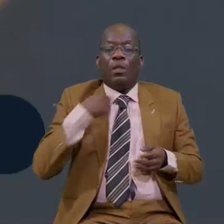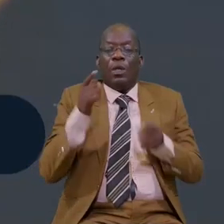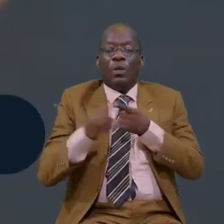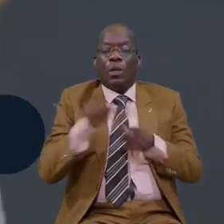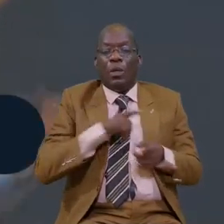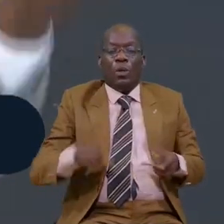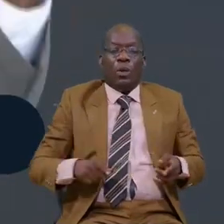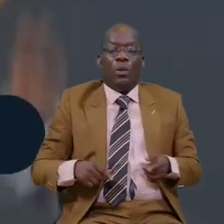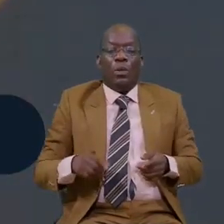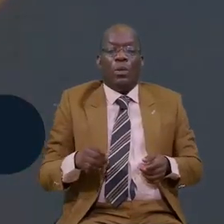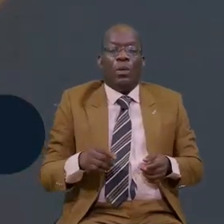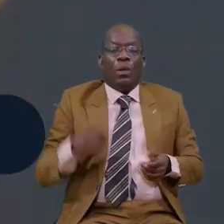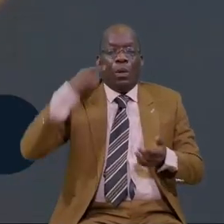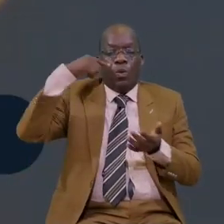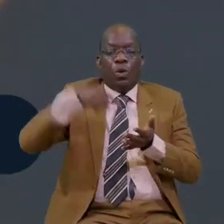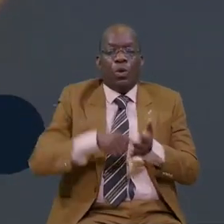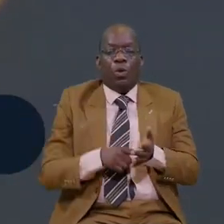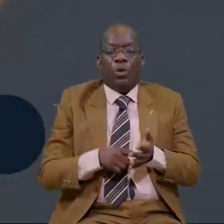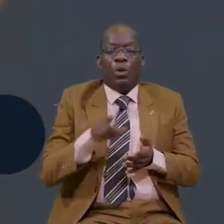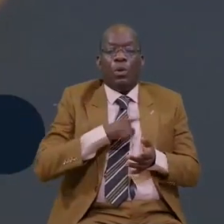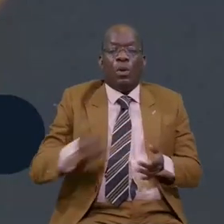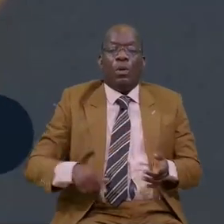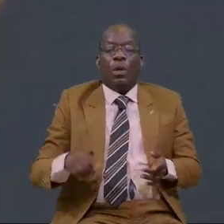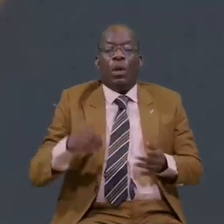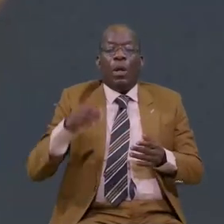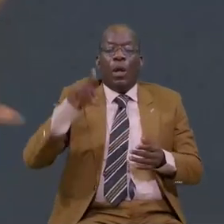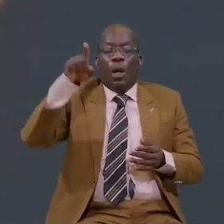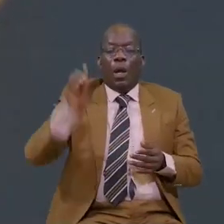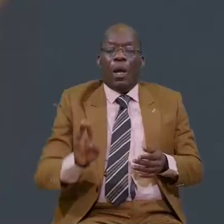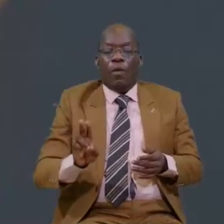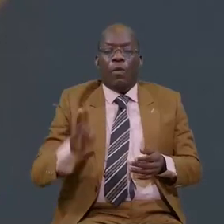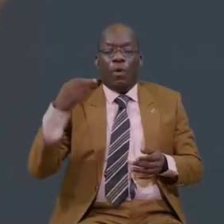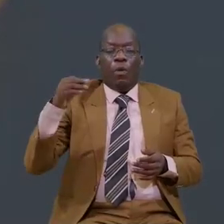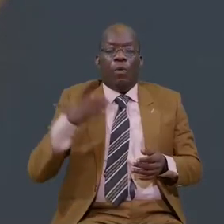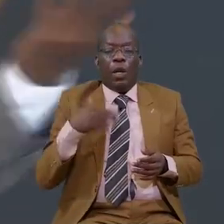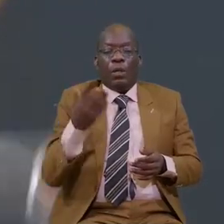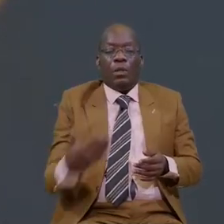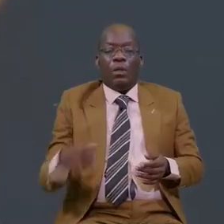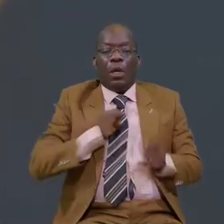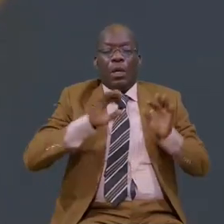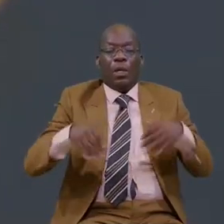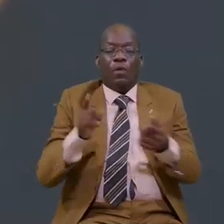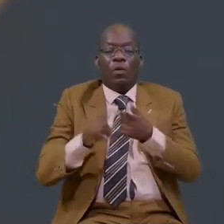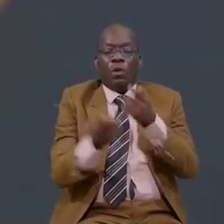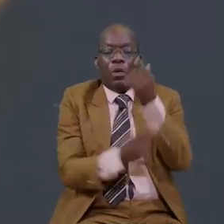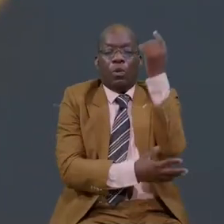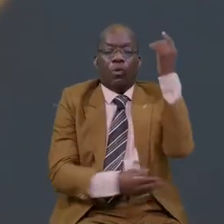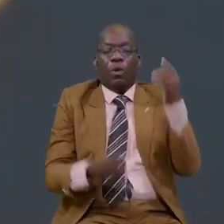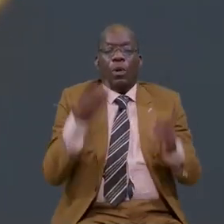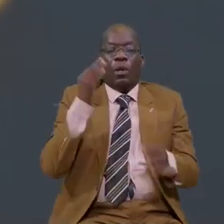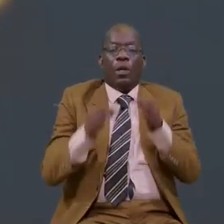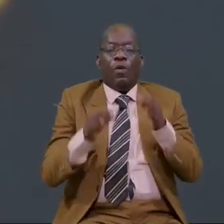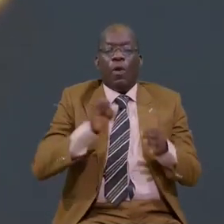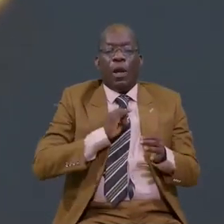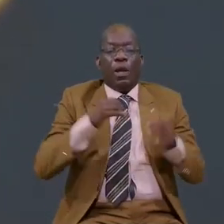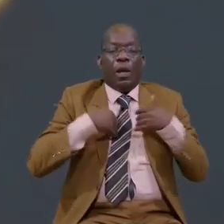le Seigneur lui dit, voici Seigneur. Je donne aux pauvres la moitié de mes biens.